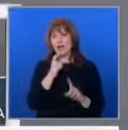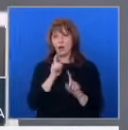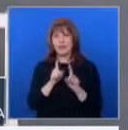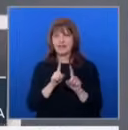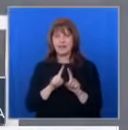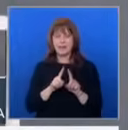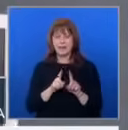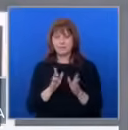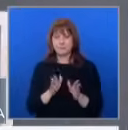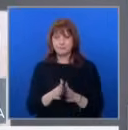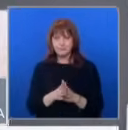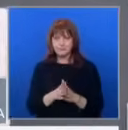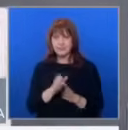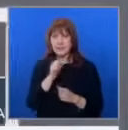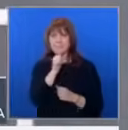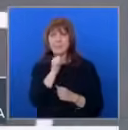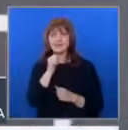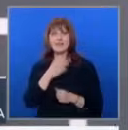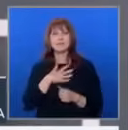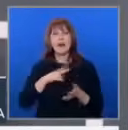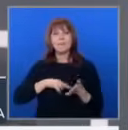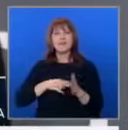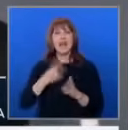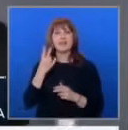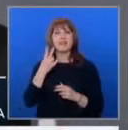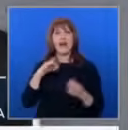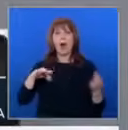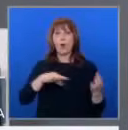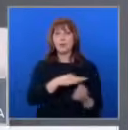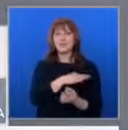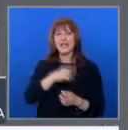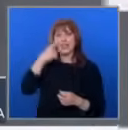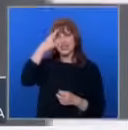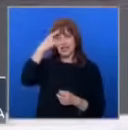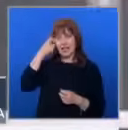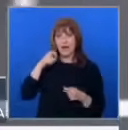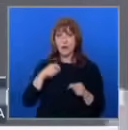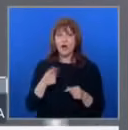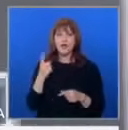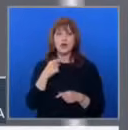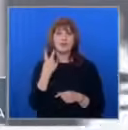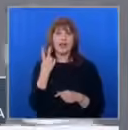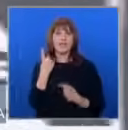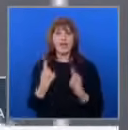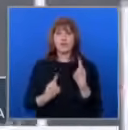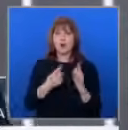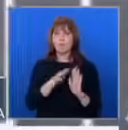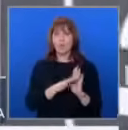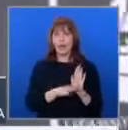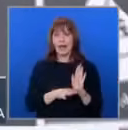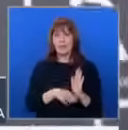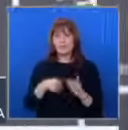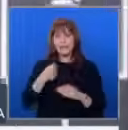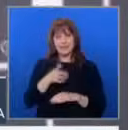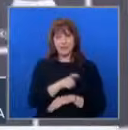обстоятелствата около задържането му. Певецът има планирани 2 концерта в Чикаго този уикенд и още 2 шоу-програми в град Нью-Йорк